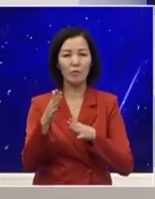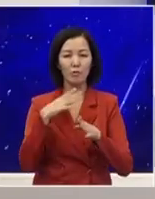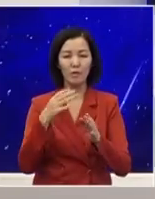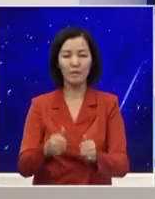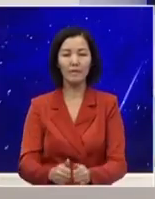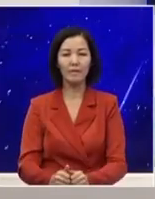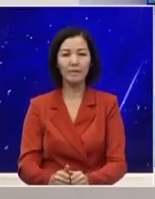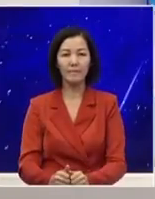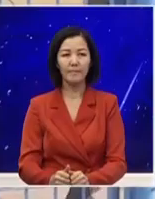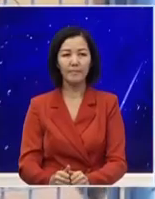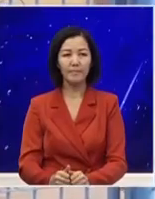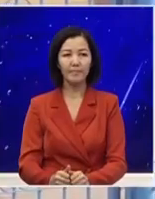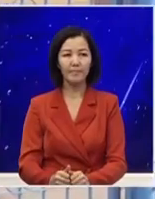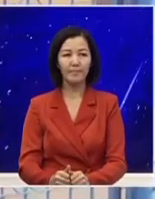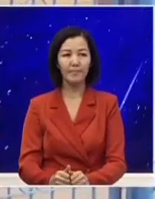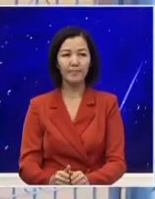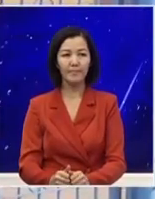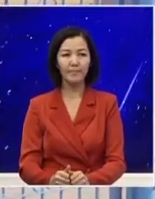бөлініпті.